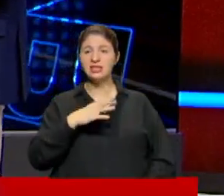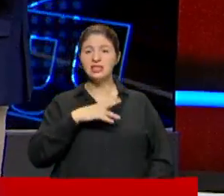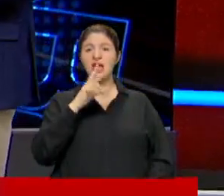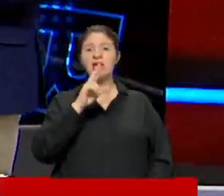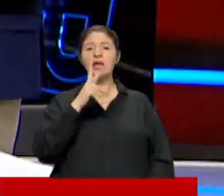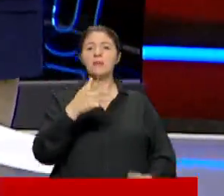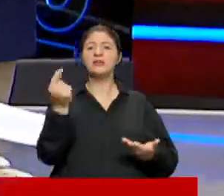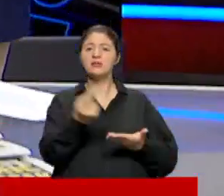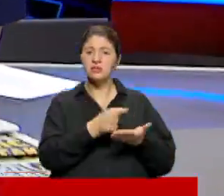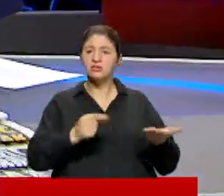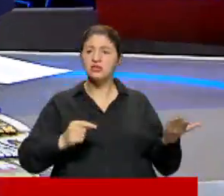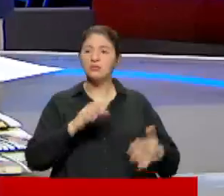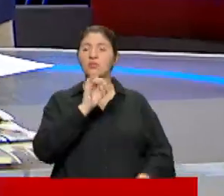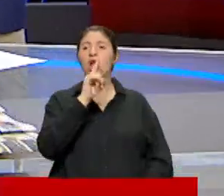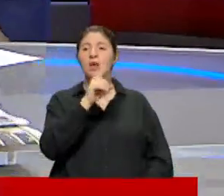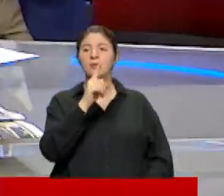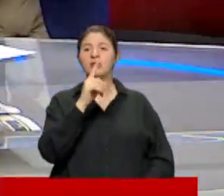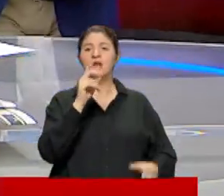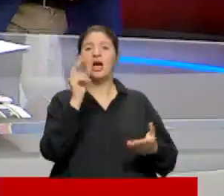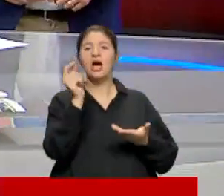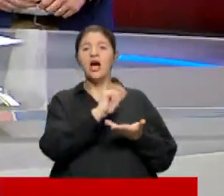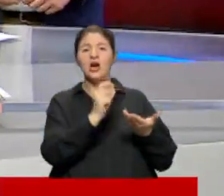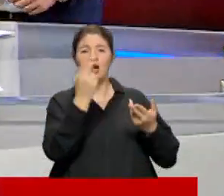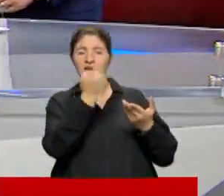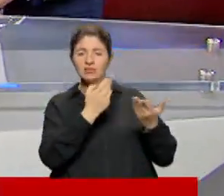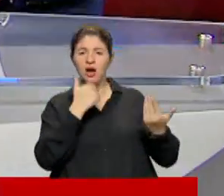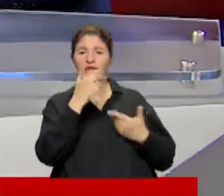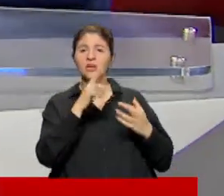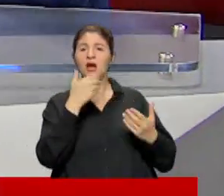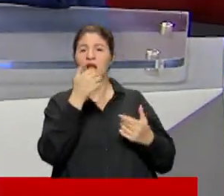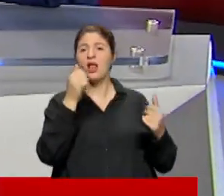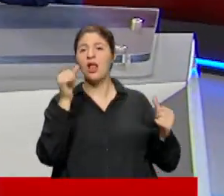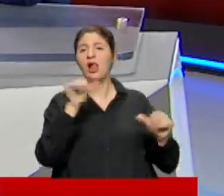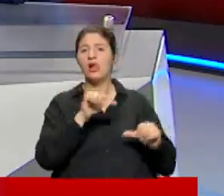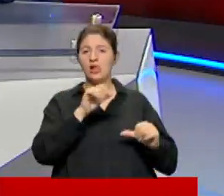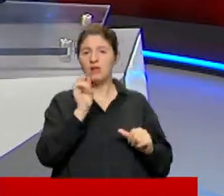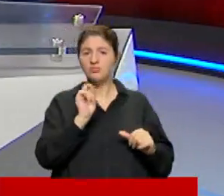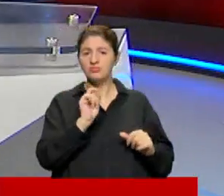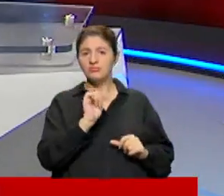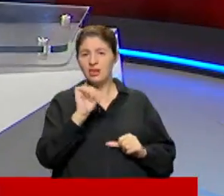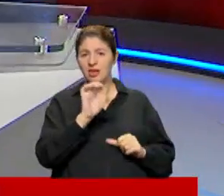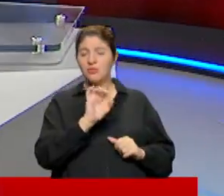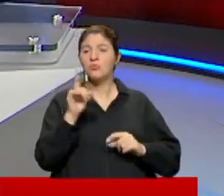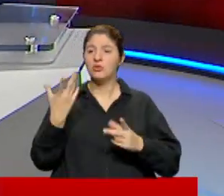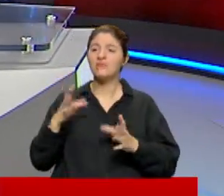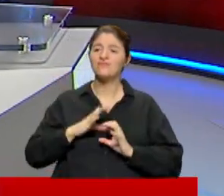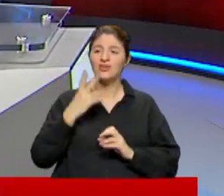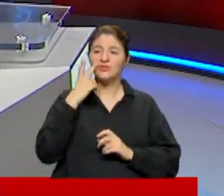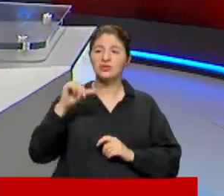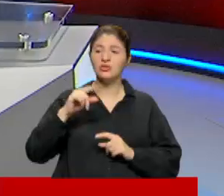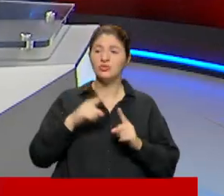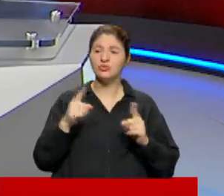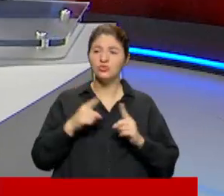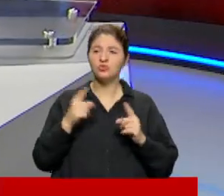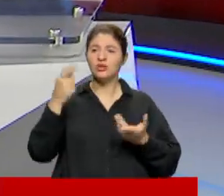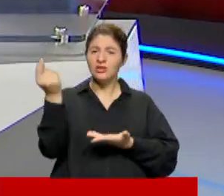kadar makale yaz böyle bir karikatürün anlattığı kadar da ifade edemiyorsun değil mi Zafer y bu etkiyi gösteremiyor uzun